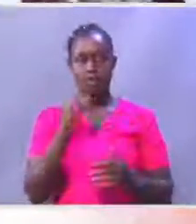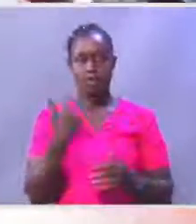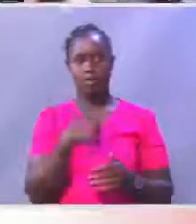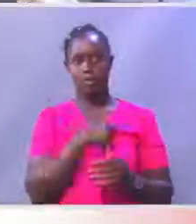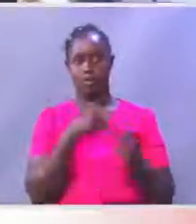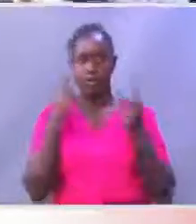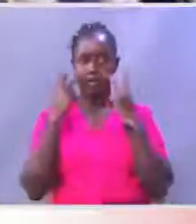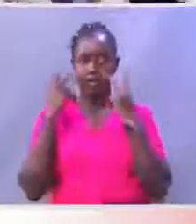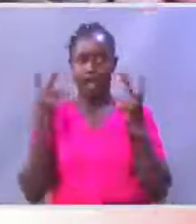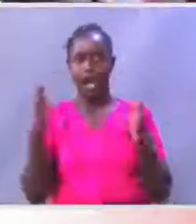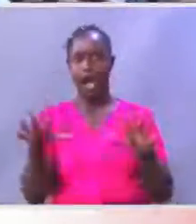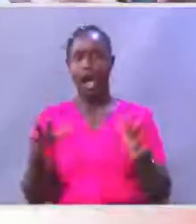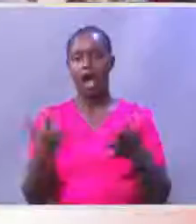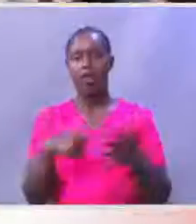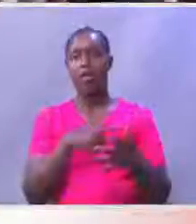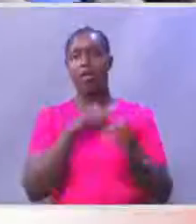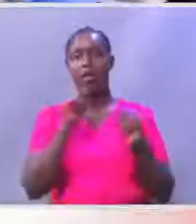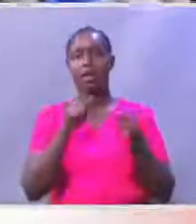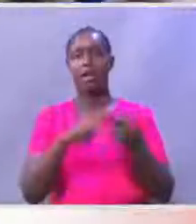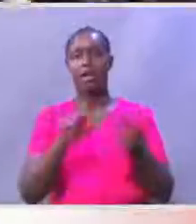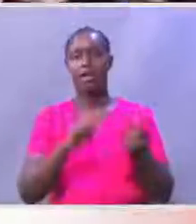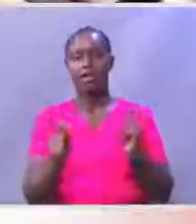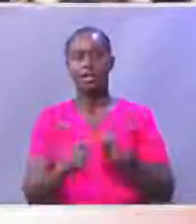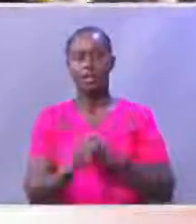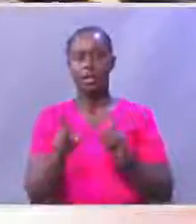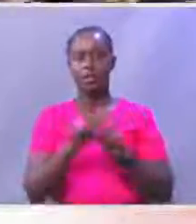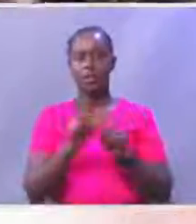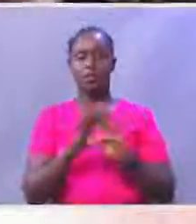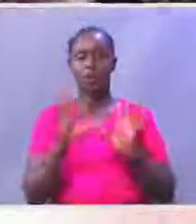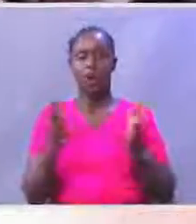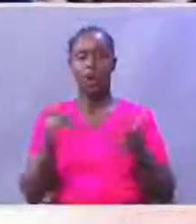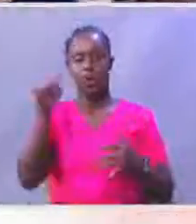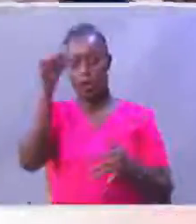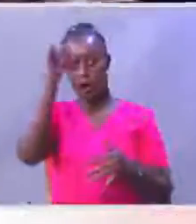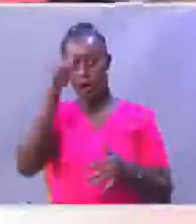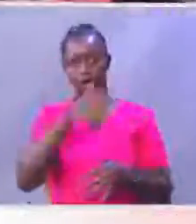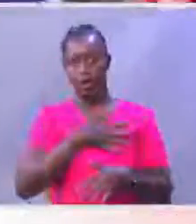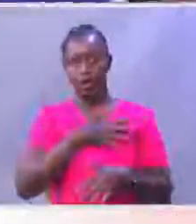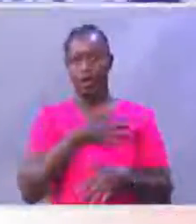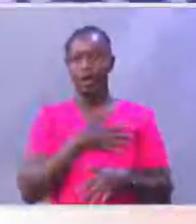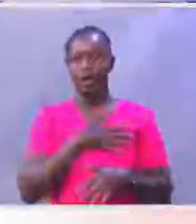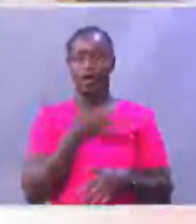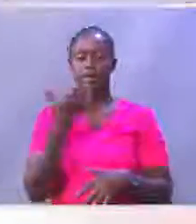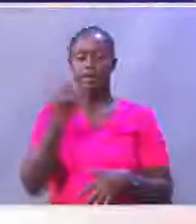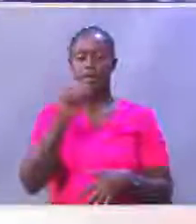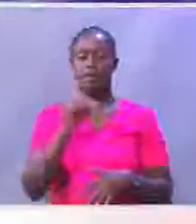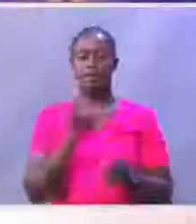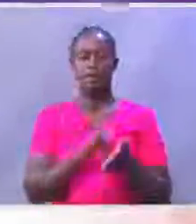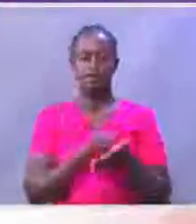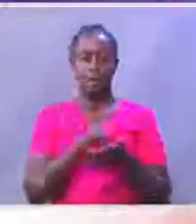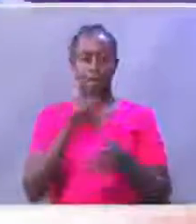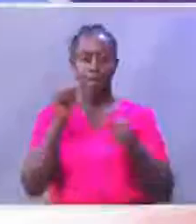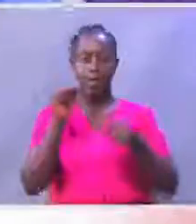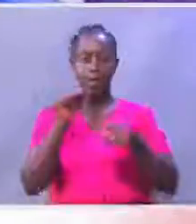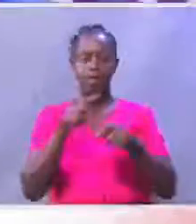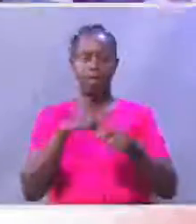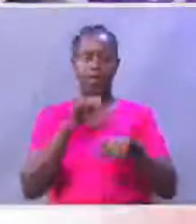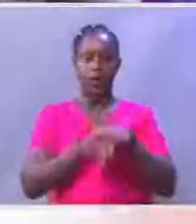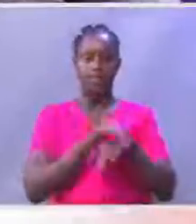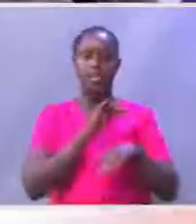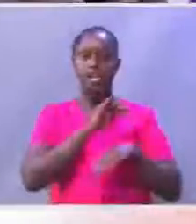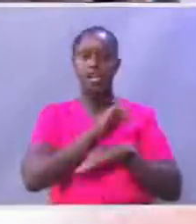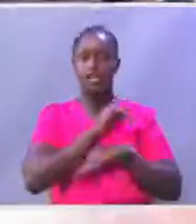vile tunaweza kubadilisha hata ile hali ya ng'ombe yetu hapa ili waweze hata kupata maziwa mengi ya